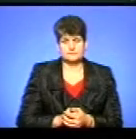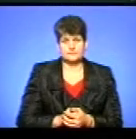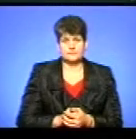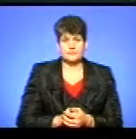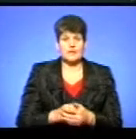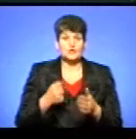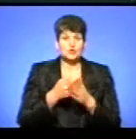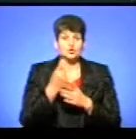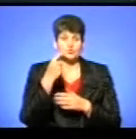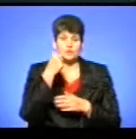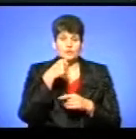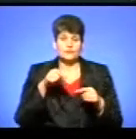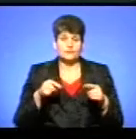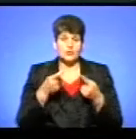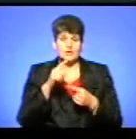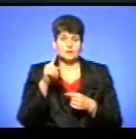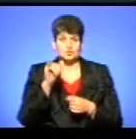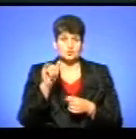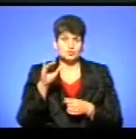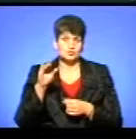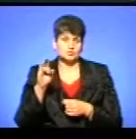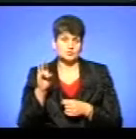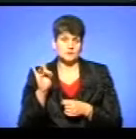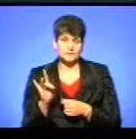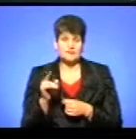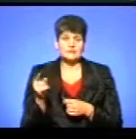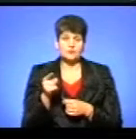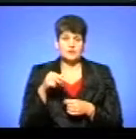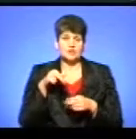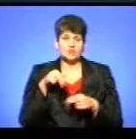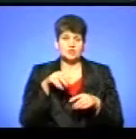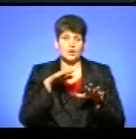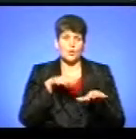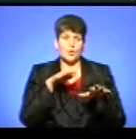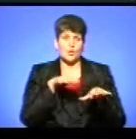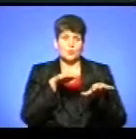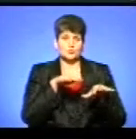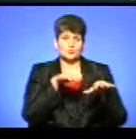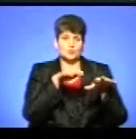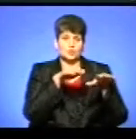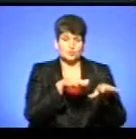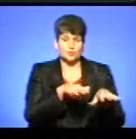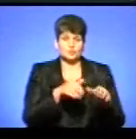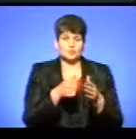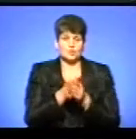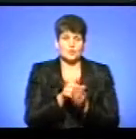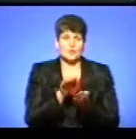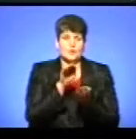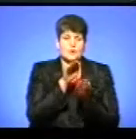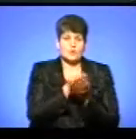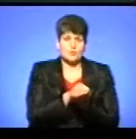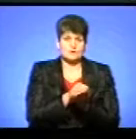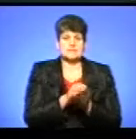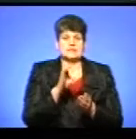До сторіччя утворення Західноукраїнської народної республіки тернополяни пройшли ходою до меморіального комплексу могили січових стрільців, що